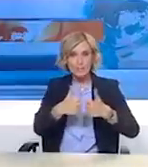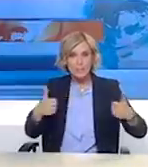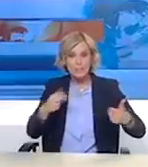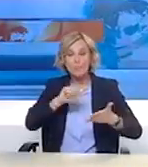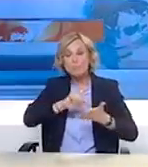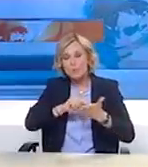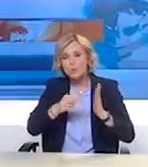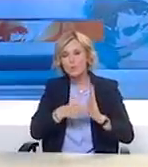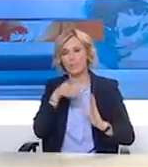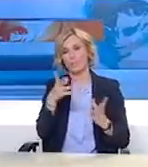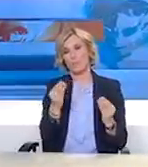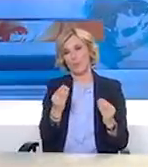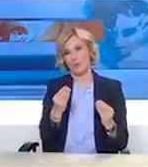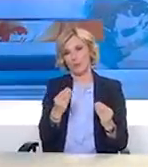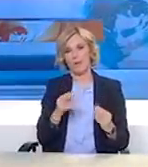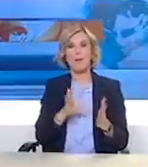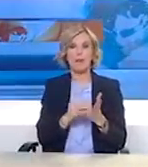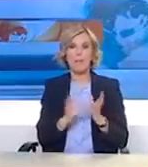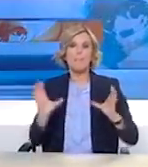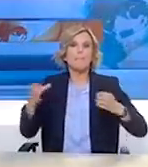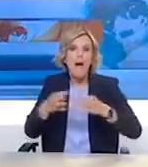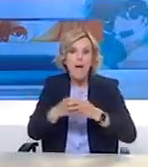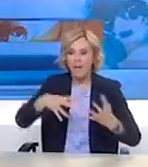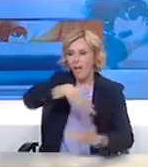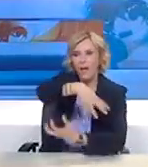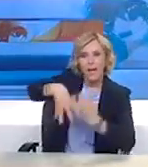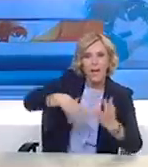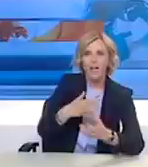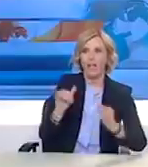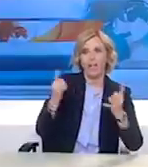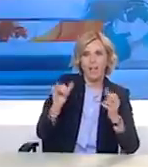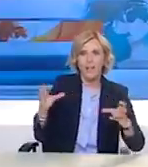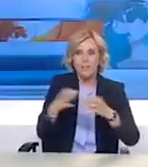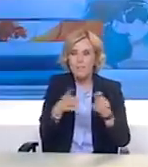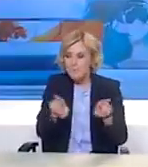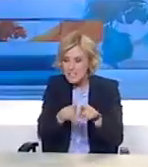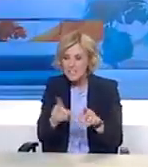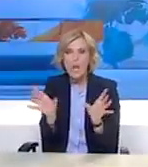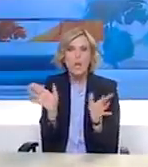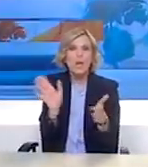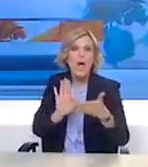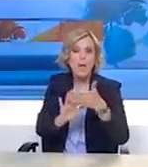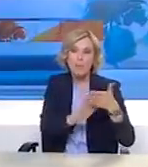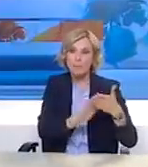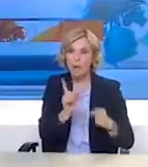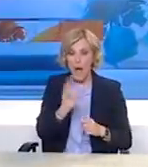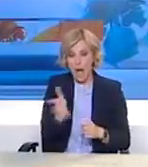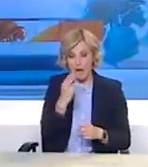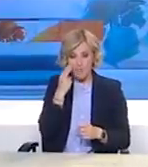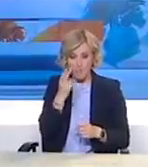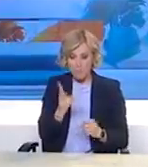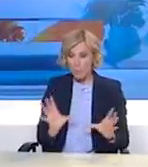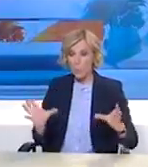πιο προσεκτικοί. Δεν μπορούν οι παρέες να ανακατεύονται, δεν μπορεί να συνωστίζει το ένας πάνω στον άλλον. Αν δούμε πως κάπου υπάρχει πιο